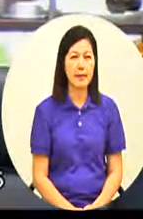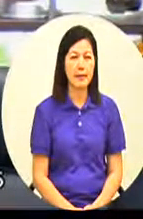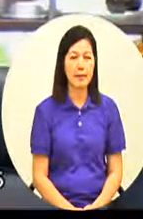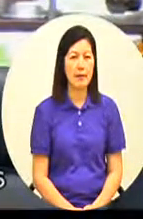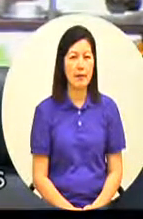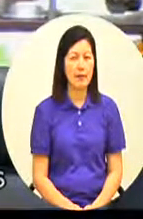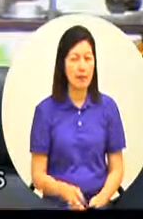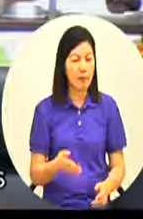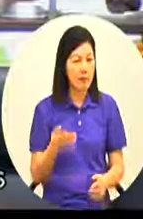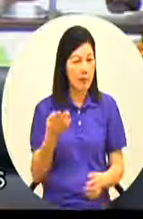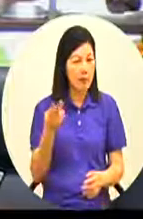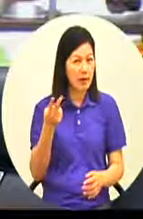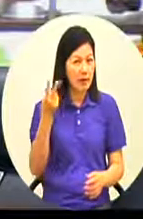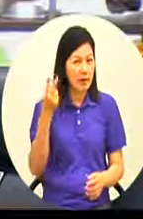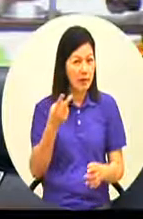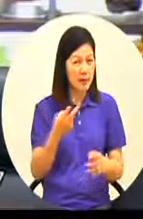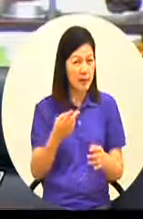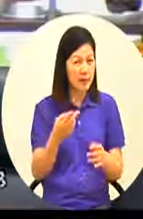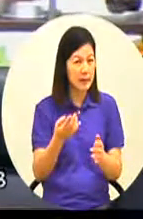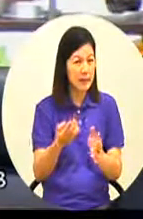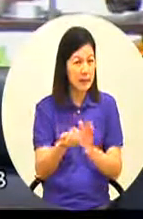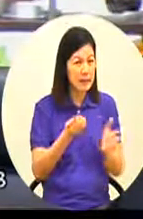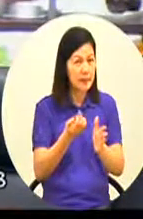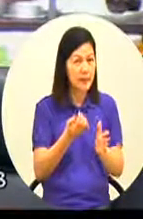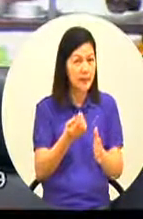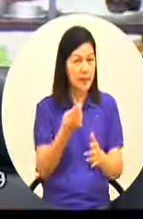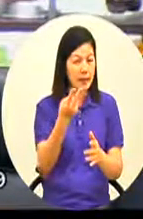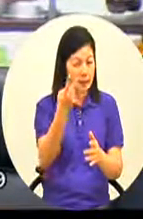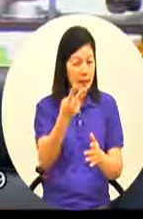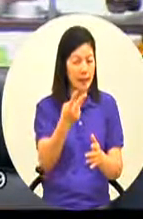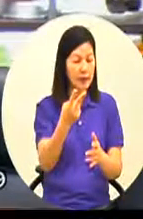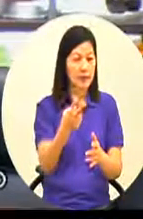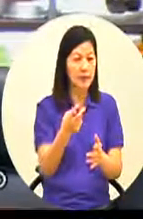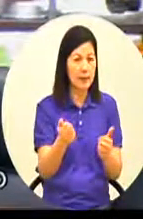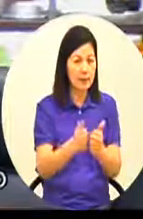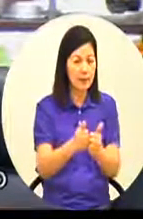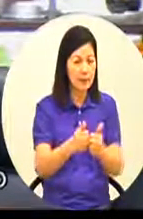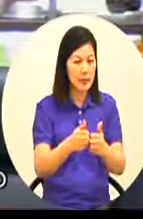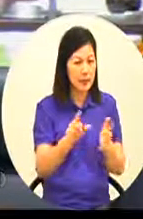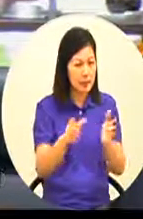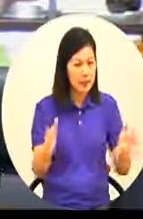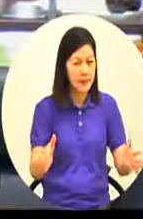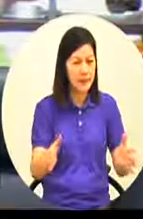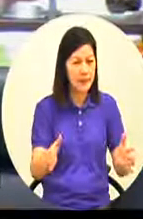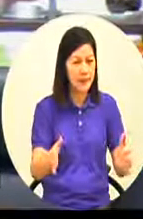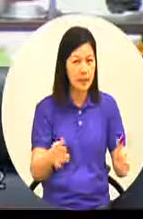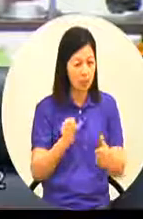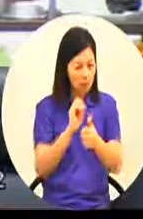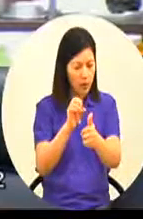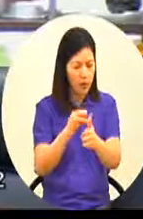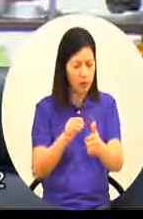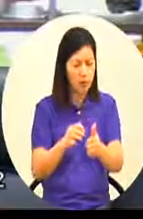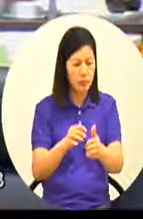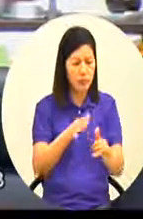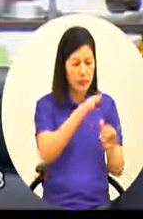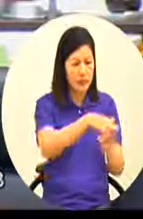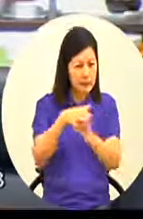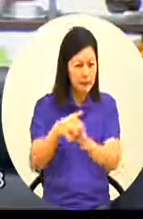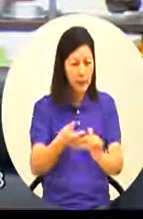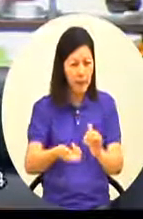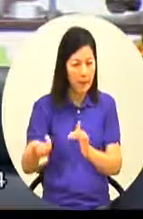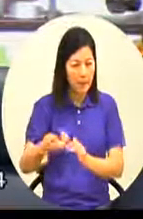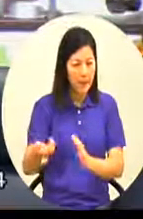会期的时候，是在民政委员会的时候，我们也希望说你们能够尽快的来迁葬，然后来